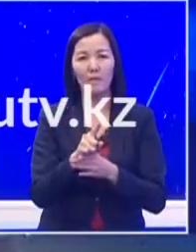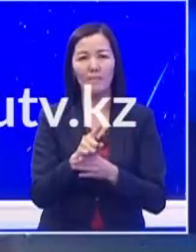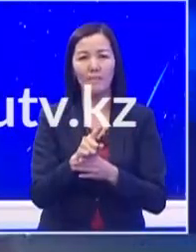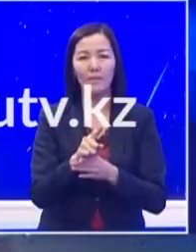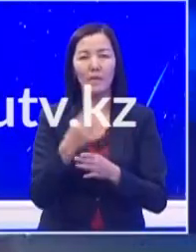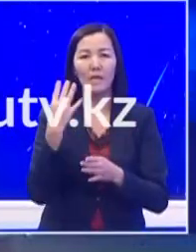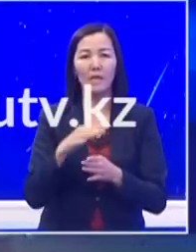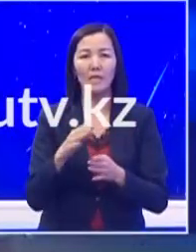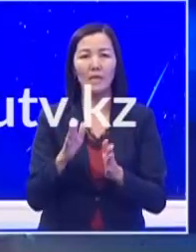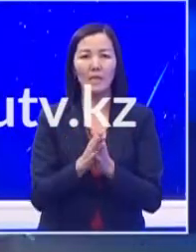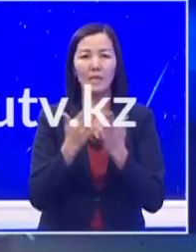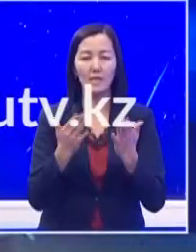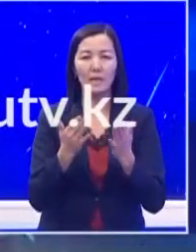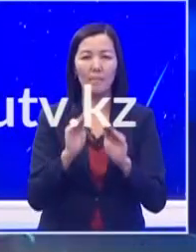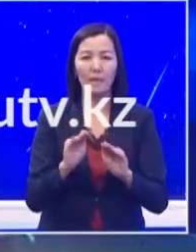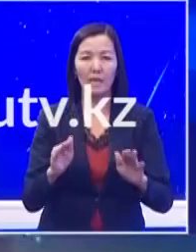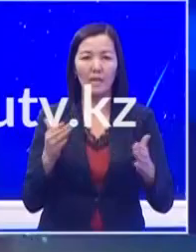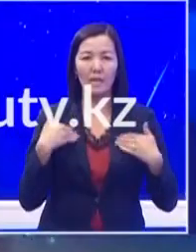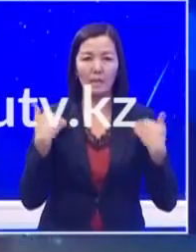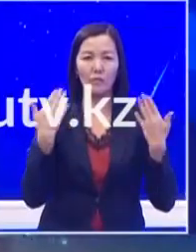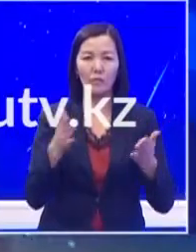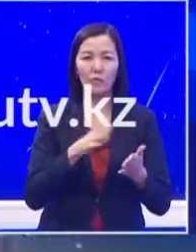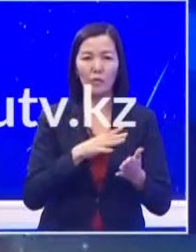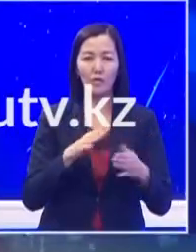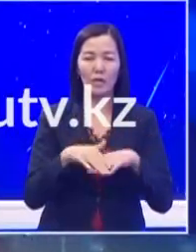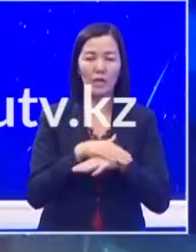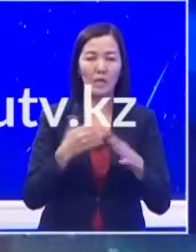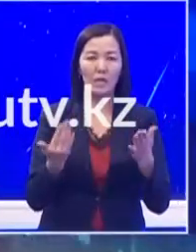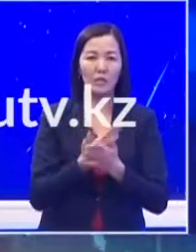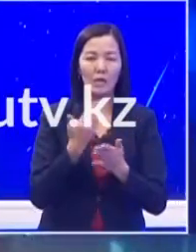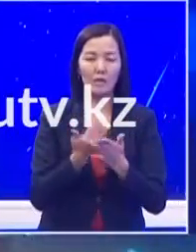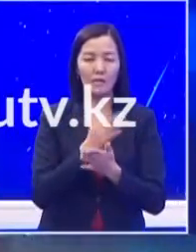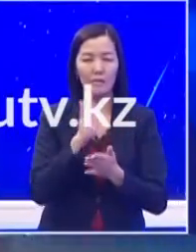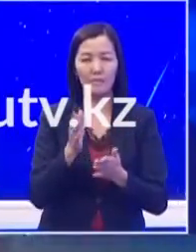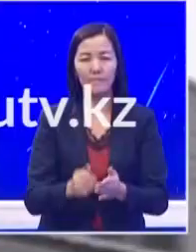бағытталған 40 кітап кішкентай оқырмандарға жол тартты. Ел жаңалықтар кезекте.